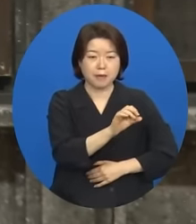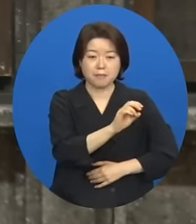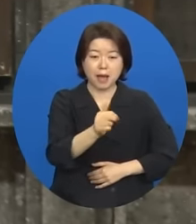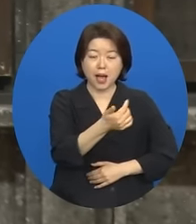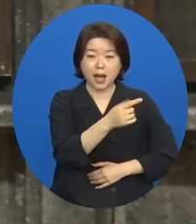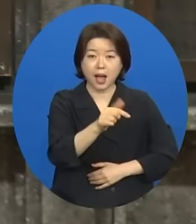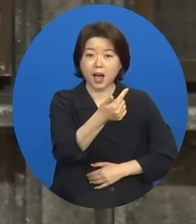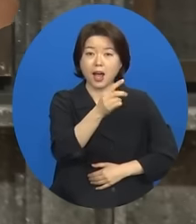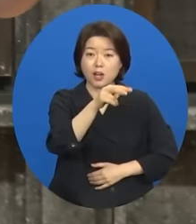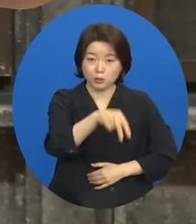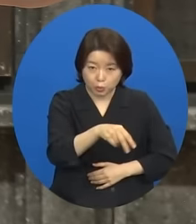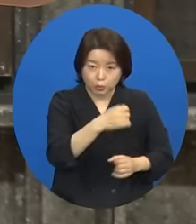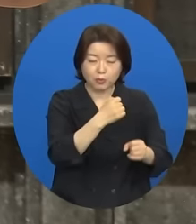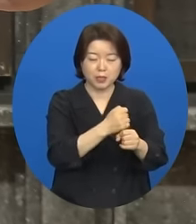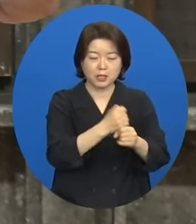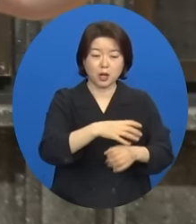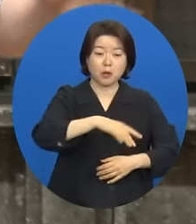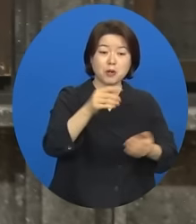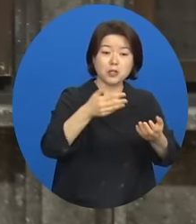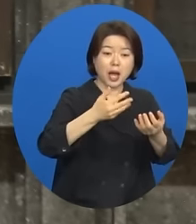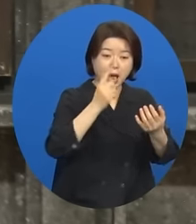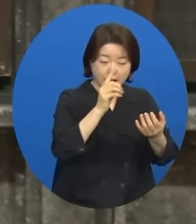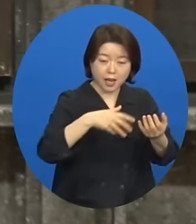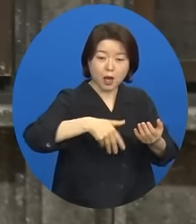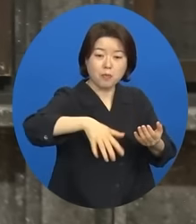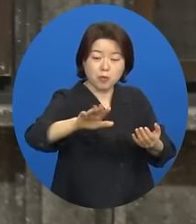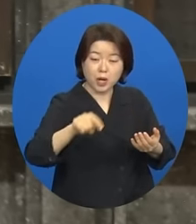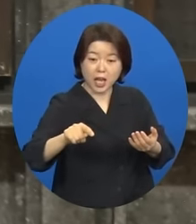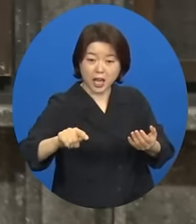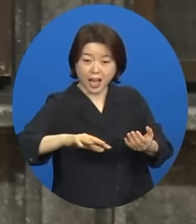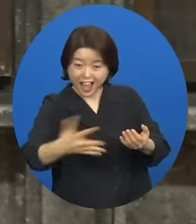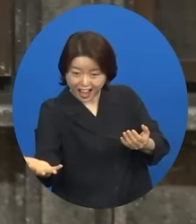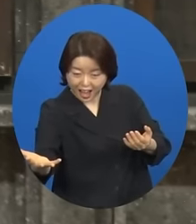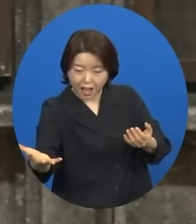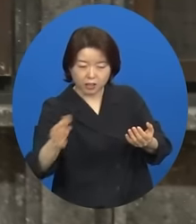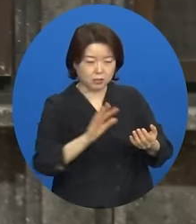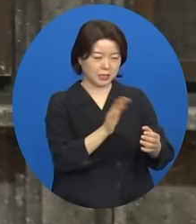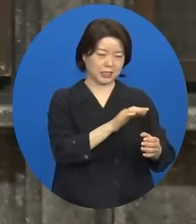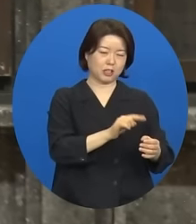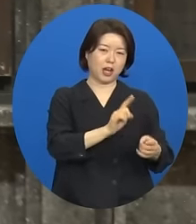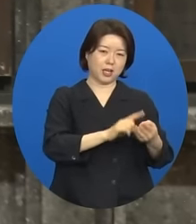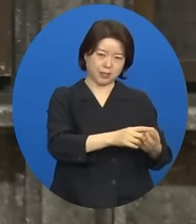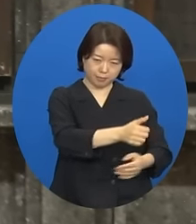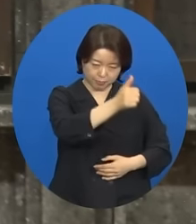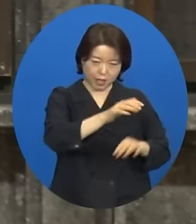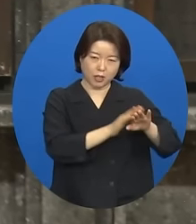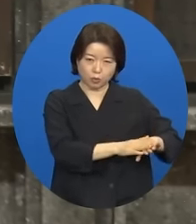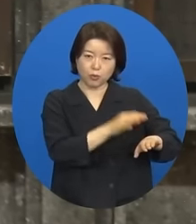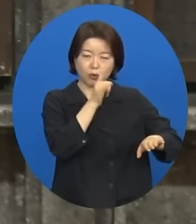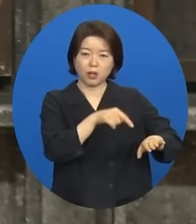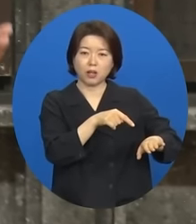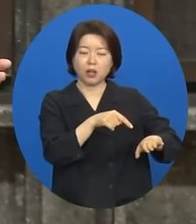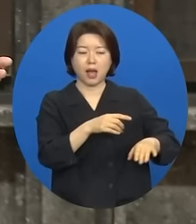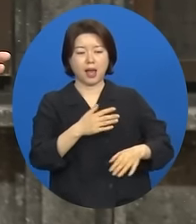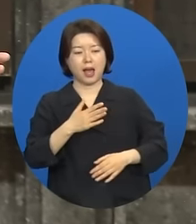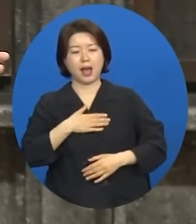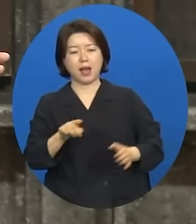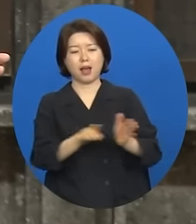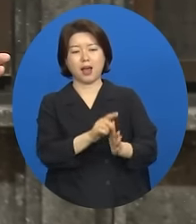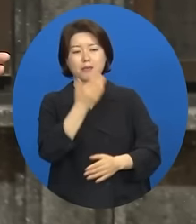만들어서 먼저 보냈다가 혹시 치면 이거라도 남겨야지, 이게 훨씬 더